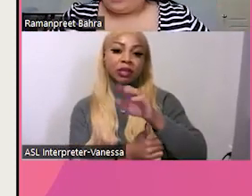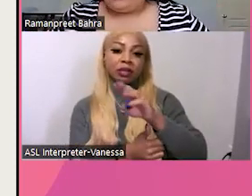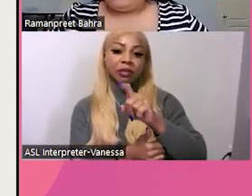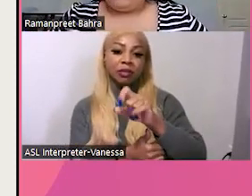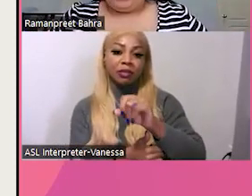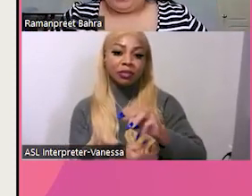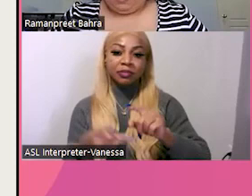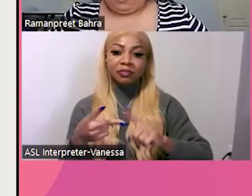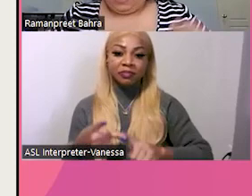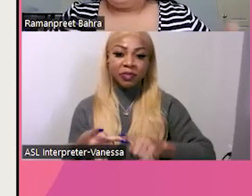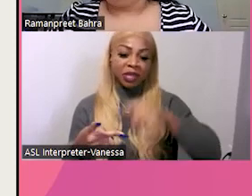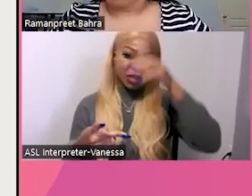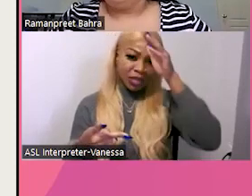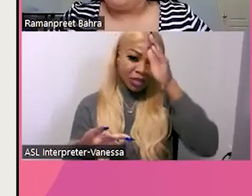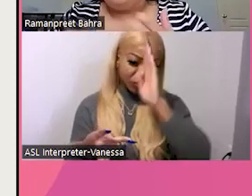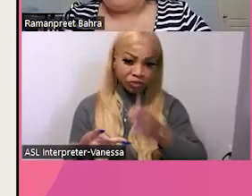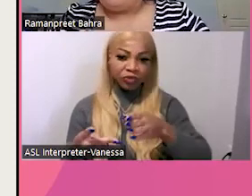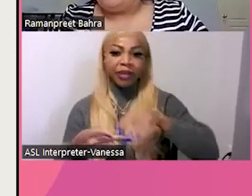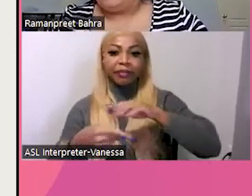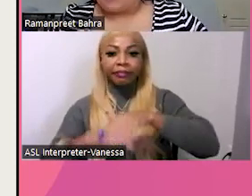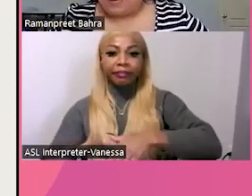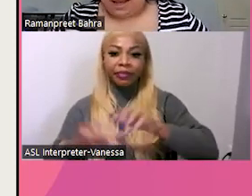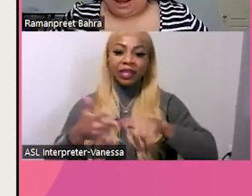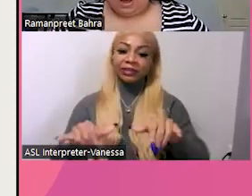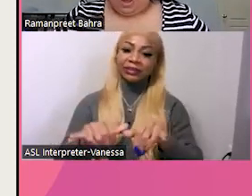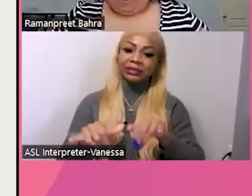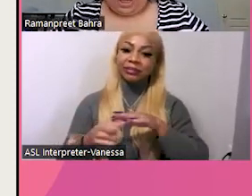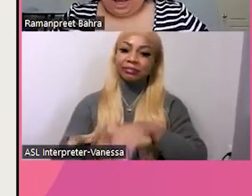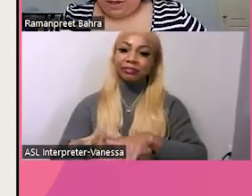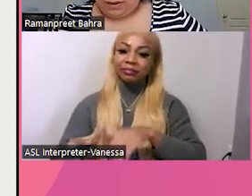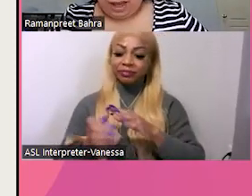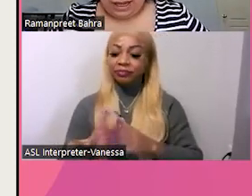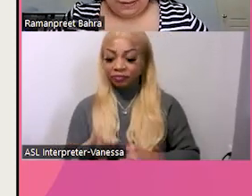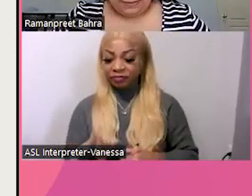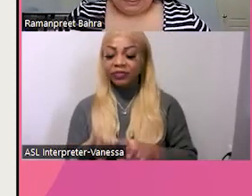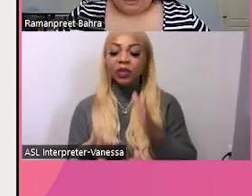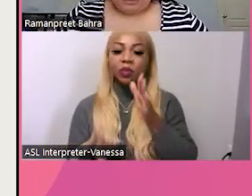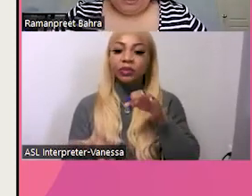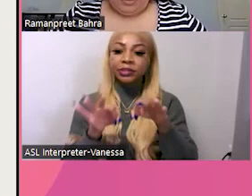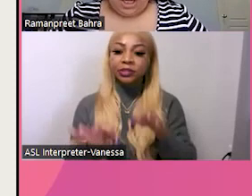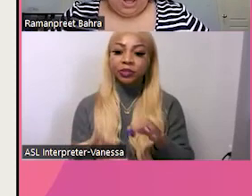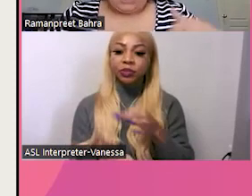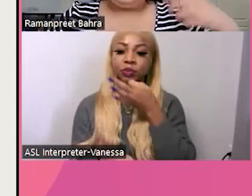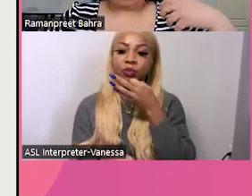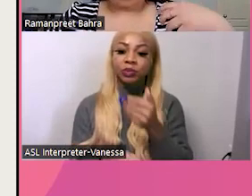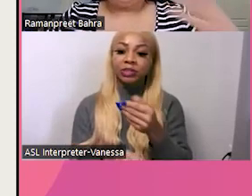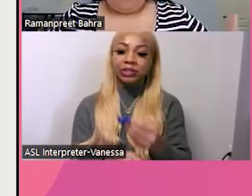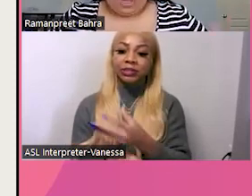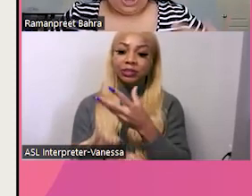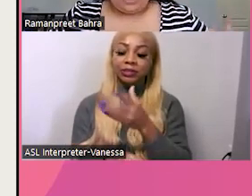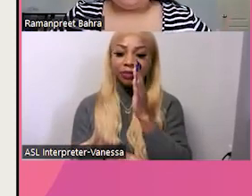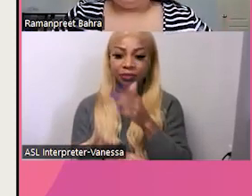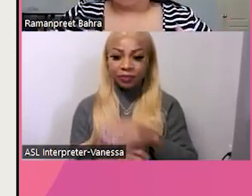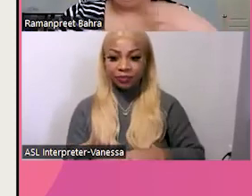capacitisme, le racisme, l'hétérosexisme et même la discrimination fondée sur la taille dont nous allons parler.